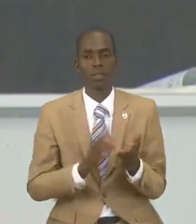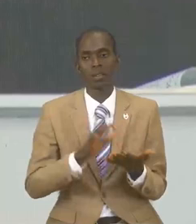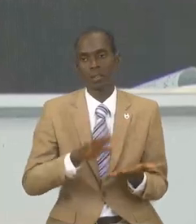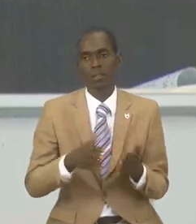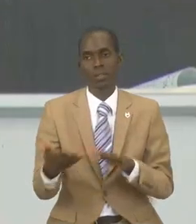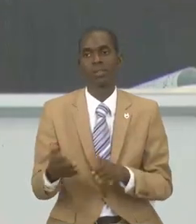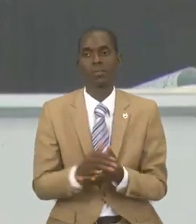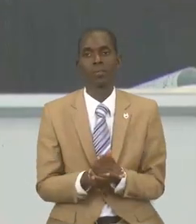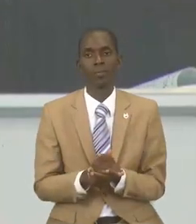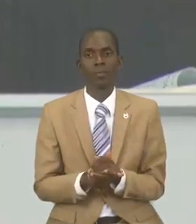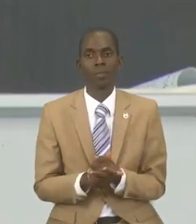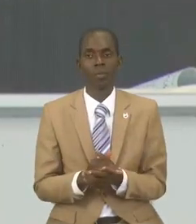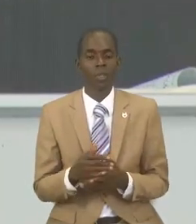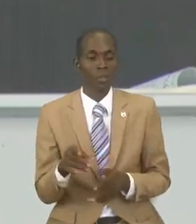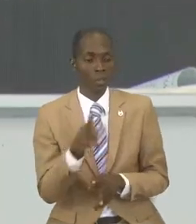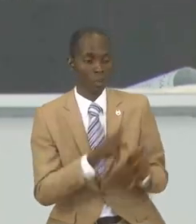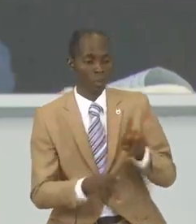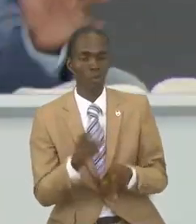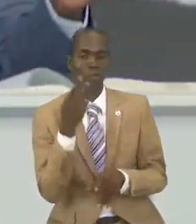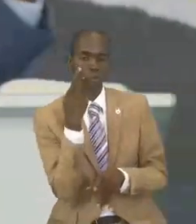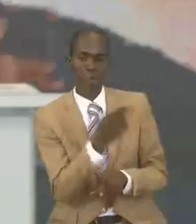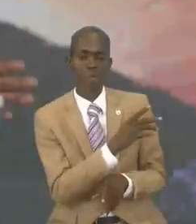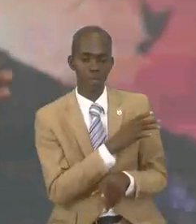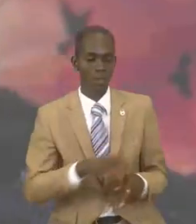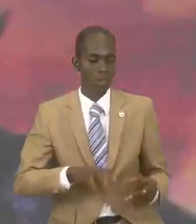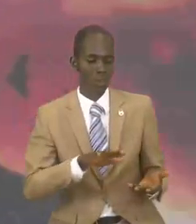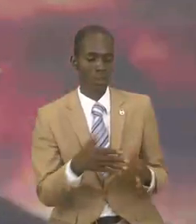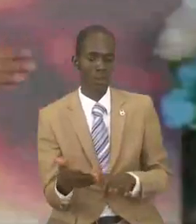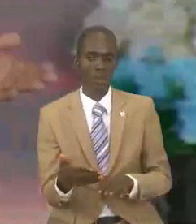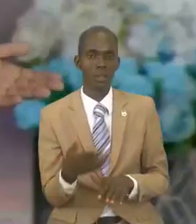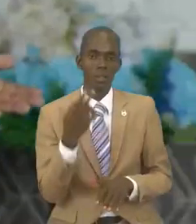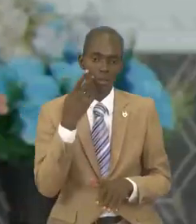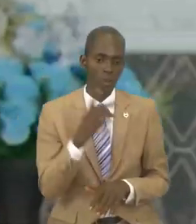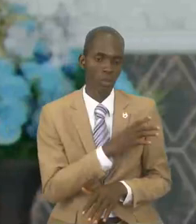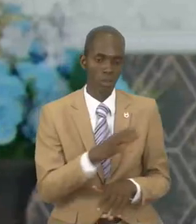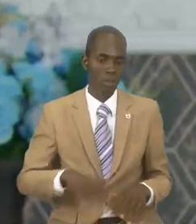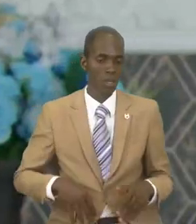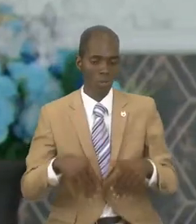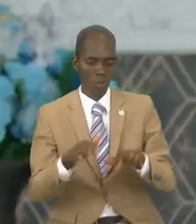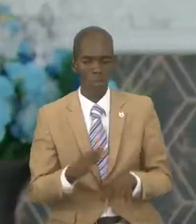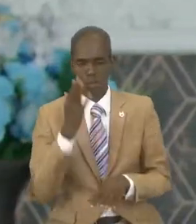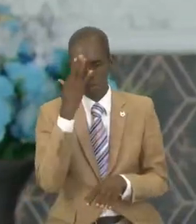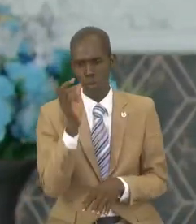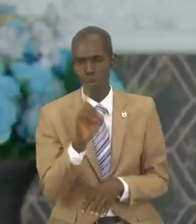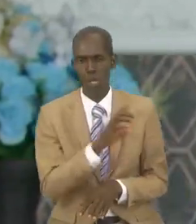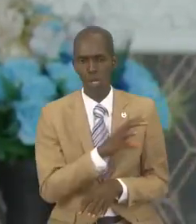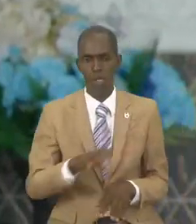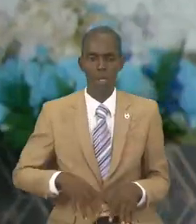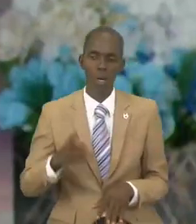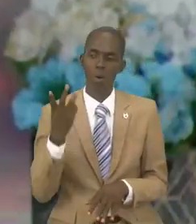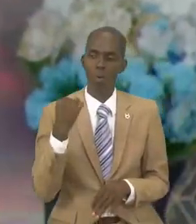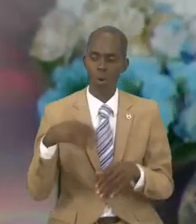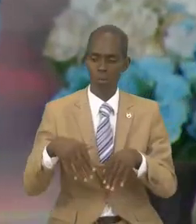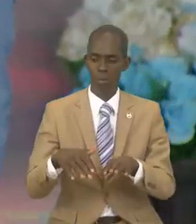mort. Ils l'ont vu mourir, l'a enseveli, il savait là où il a